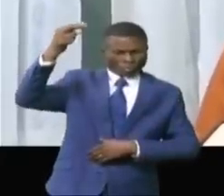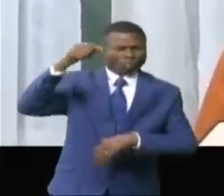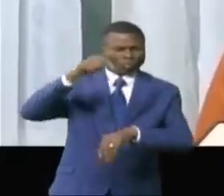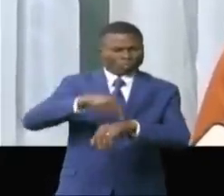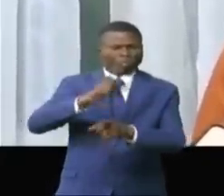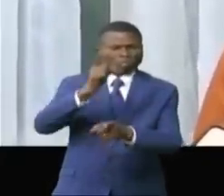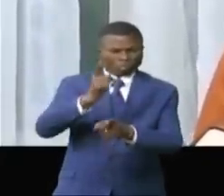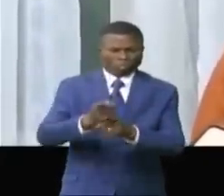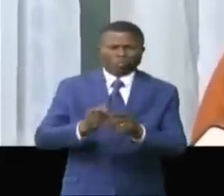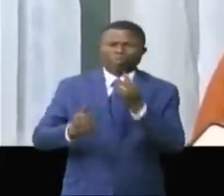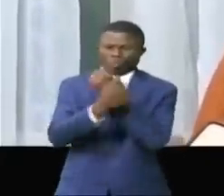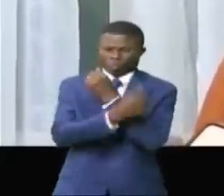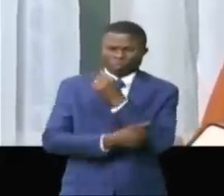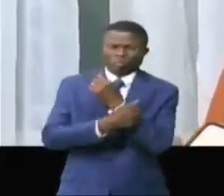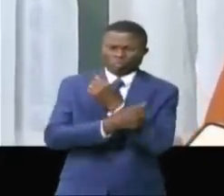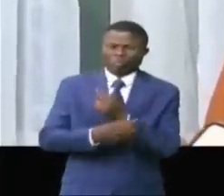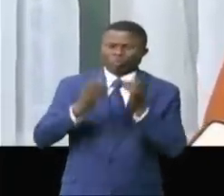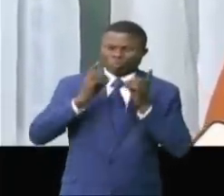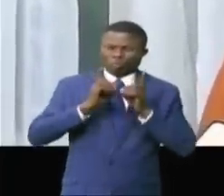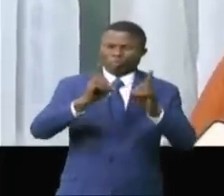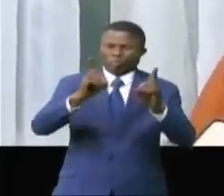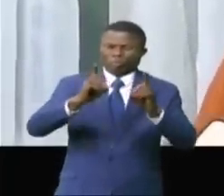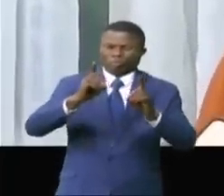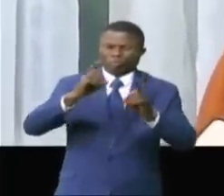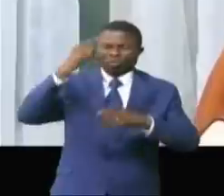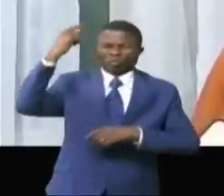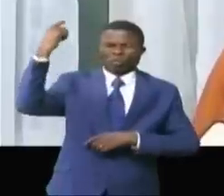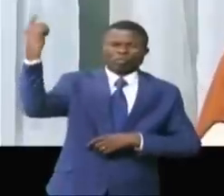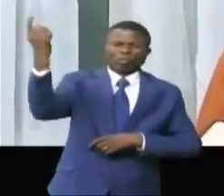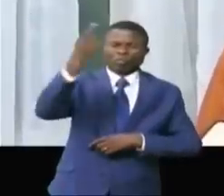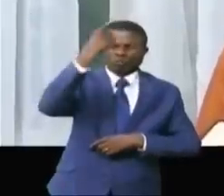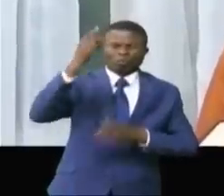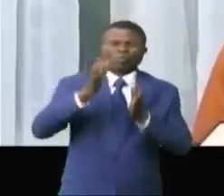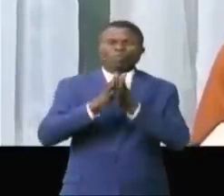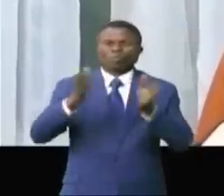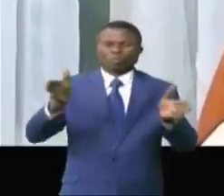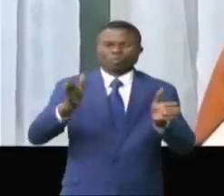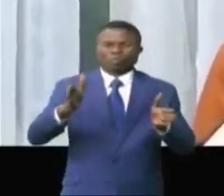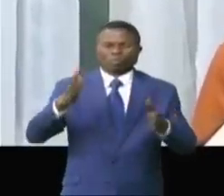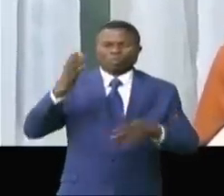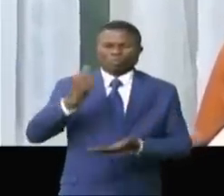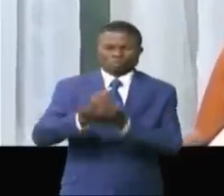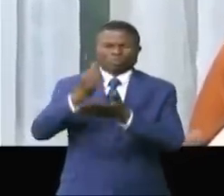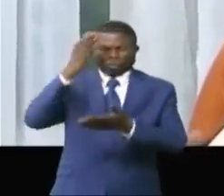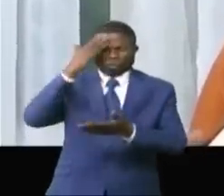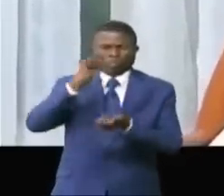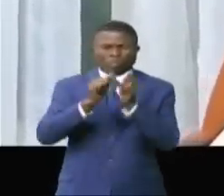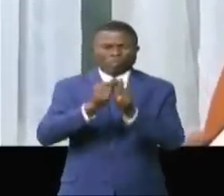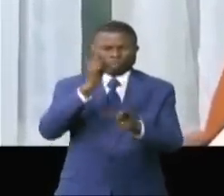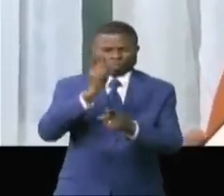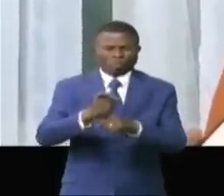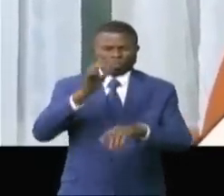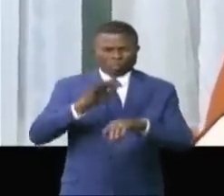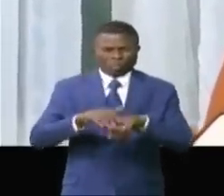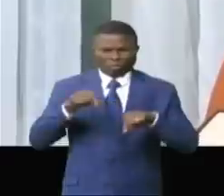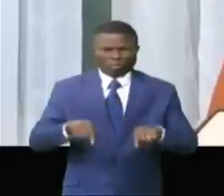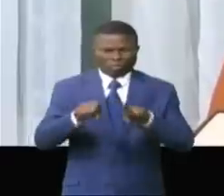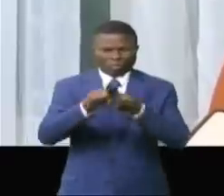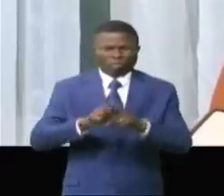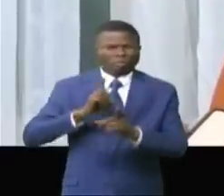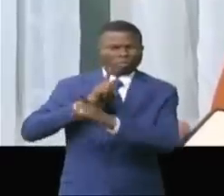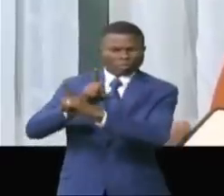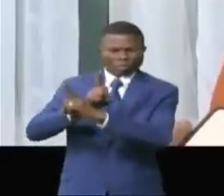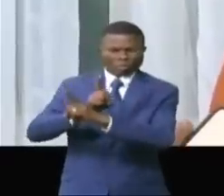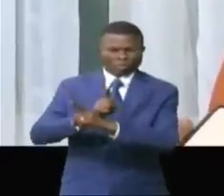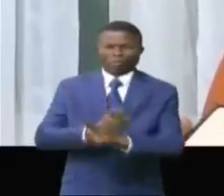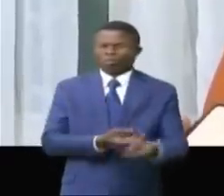où les pays peuvent s'adresser à la communauté internationale, au monde entier, pour faire connaître leurs préoccupations et aussi défendre